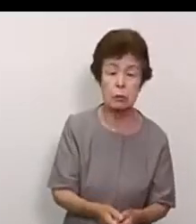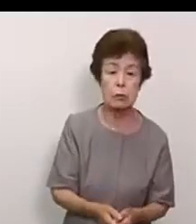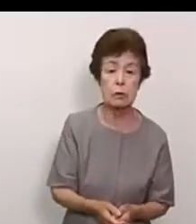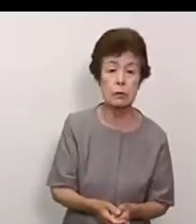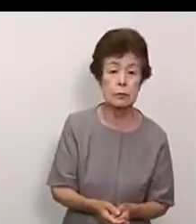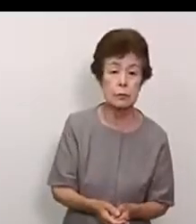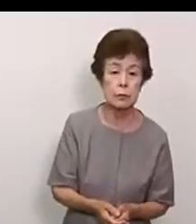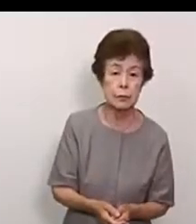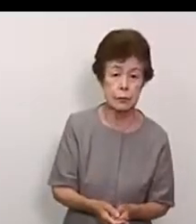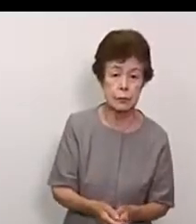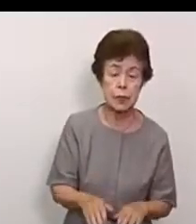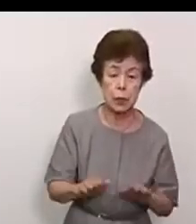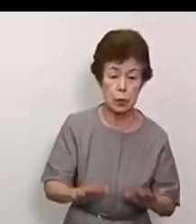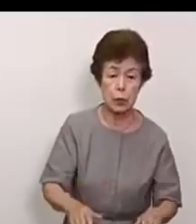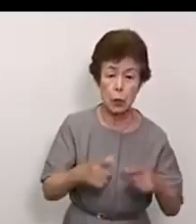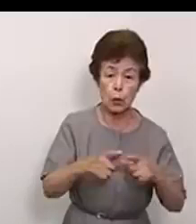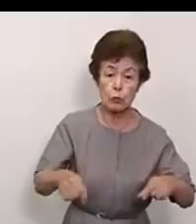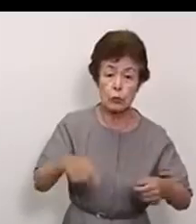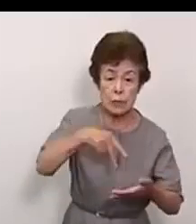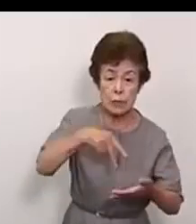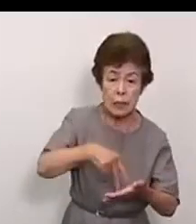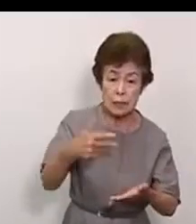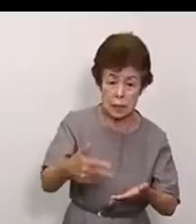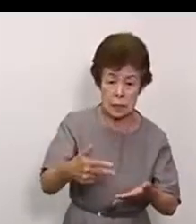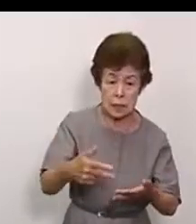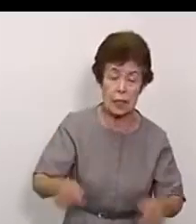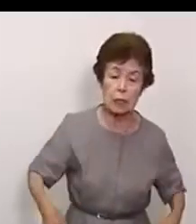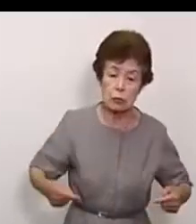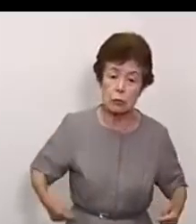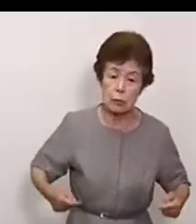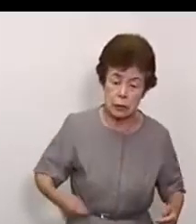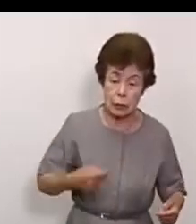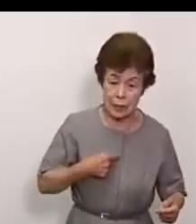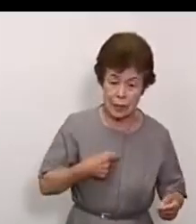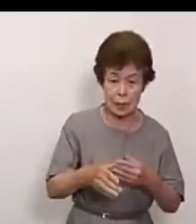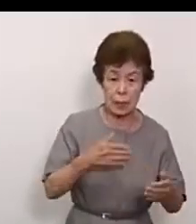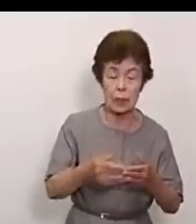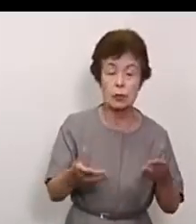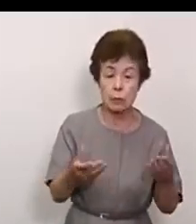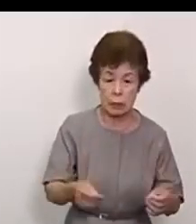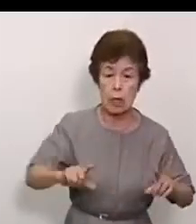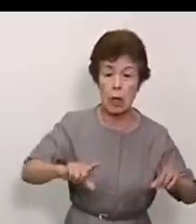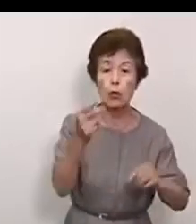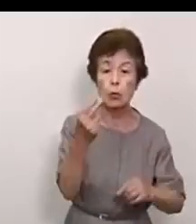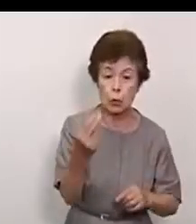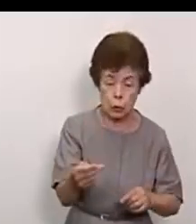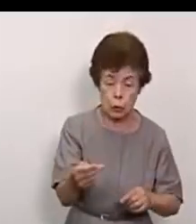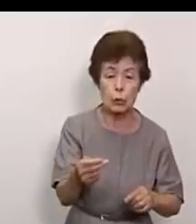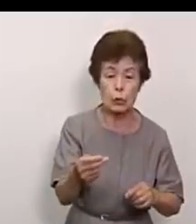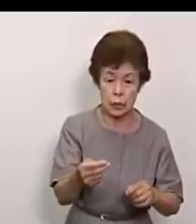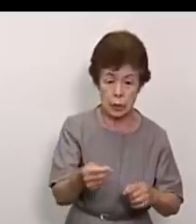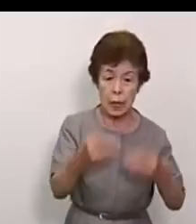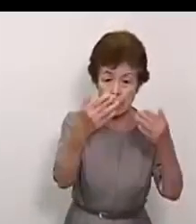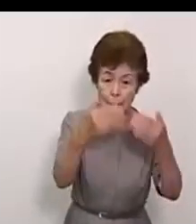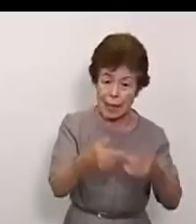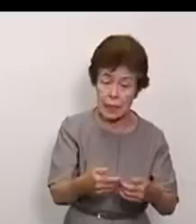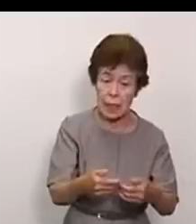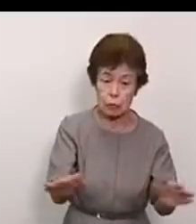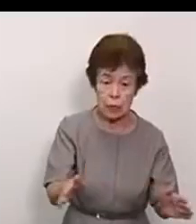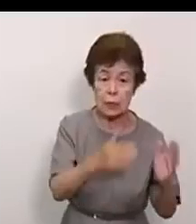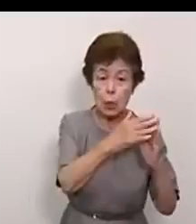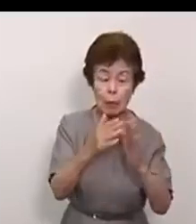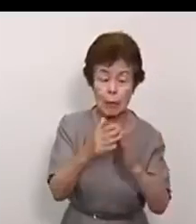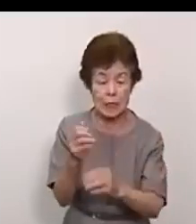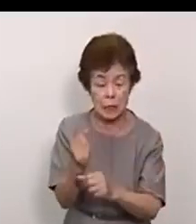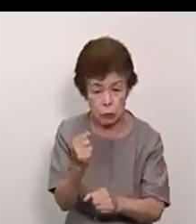国立で行って車椅子に乗ったんですけど、東京都としてバリアフリーの街づくりを やろうと、まあ私もそういう政